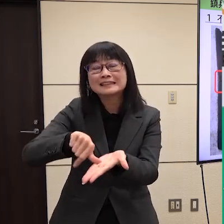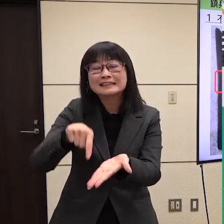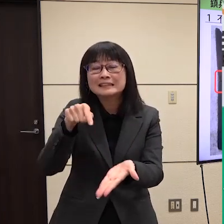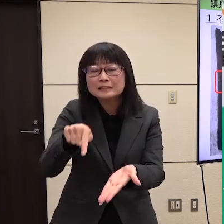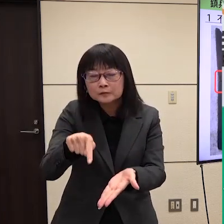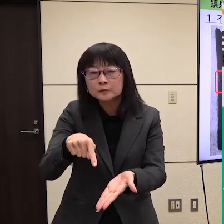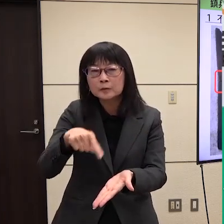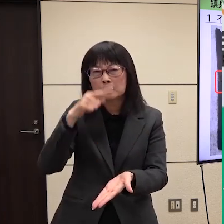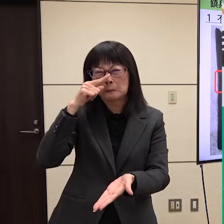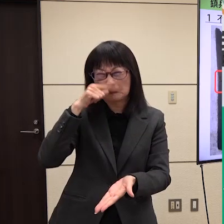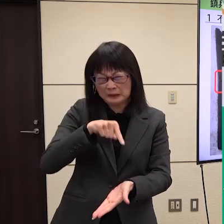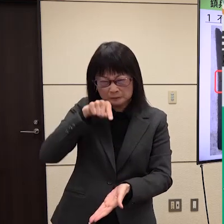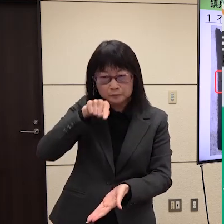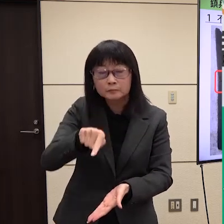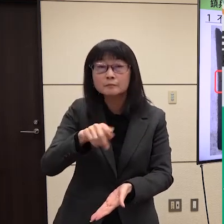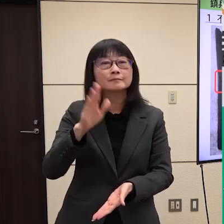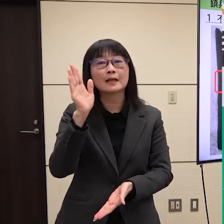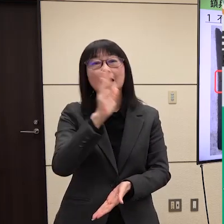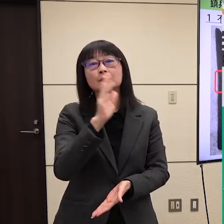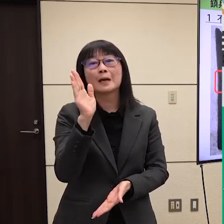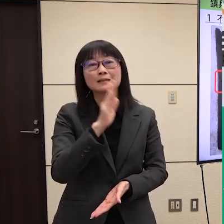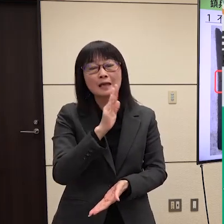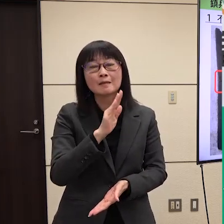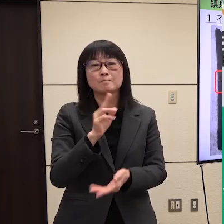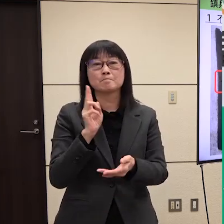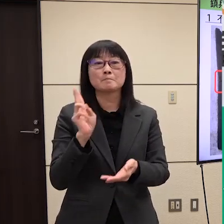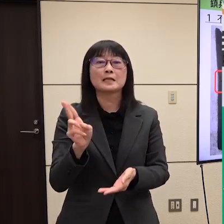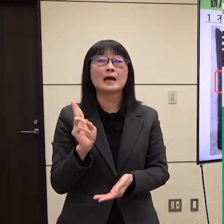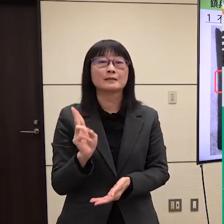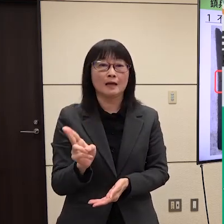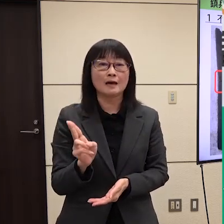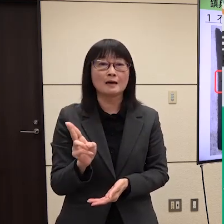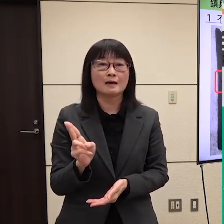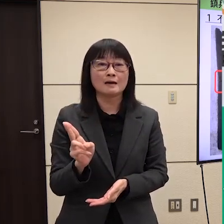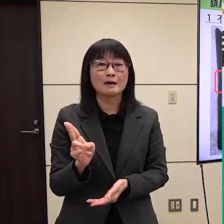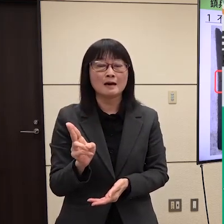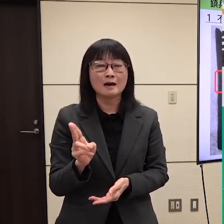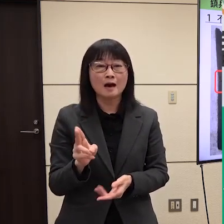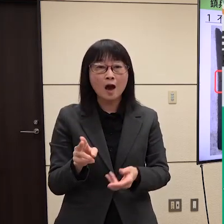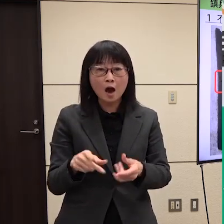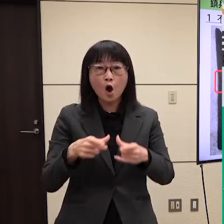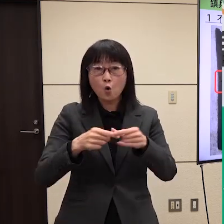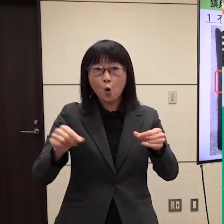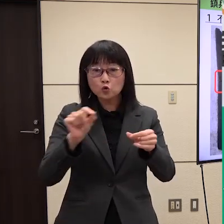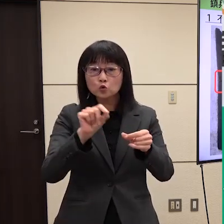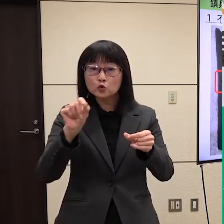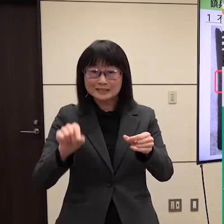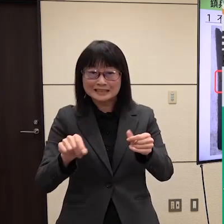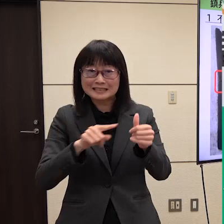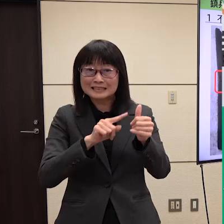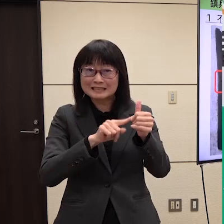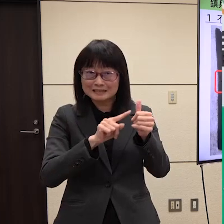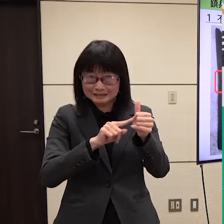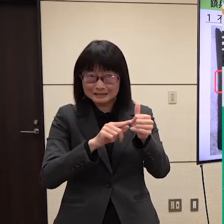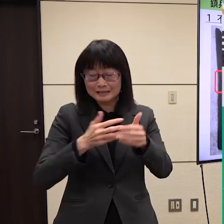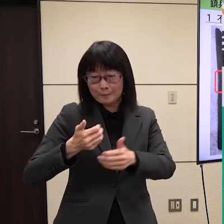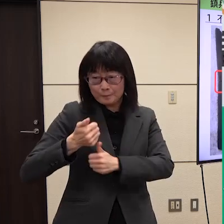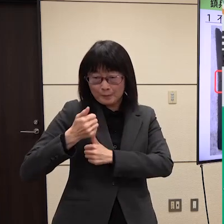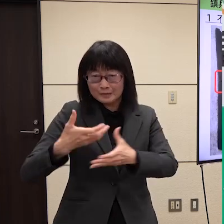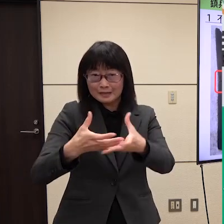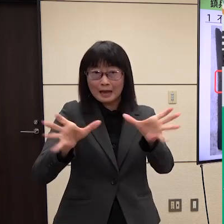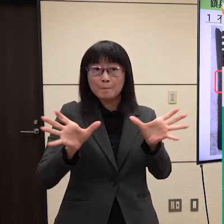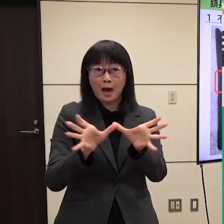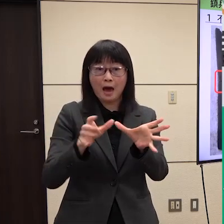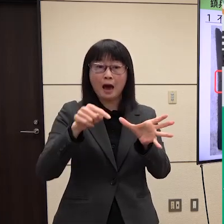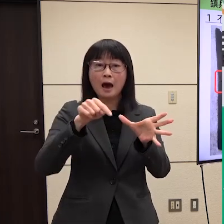から、まあ、その点ではこの陳平に関してもその国士や、まあ、その仲間はですね、